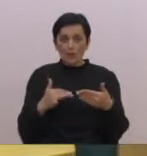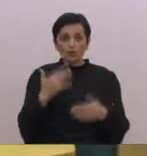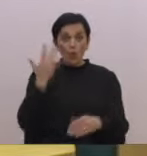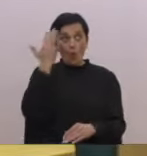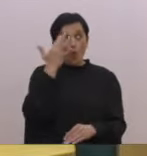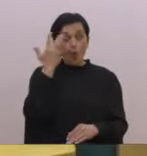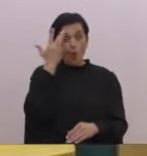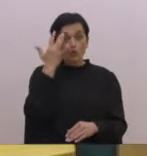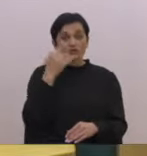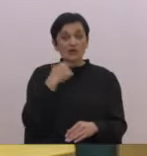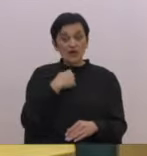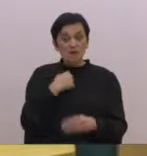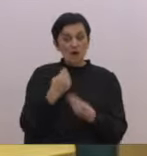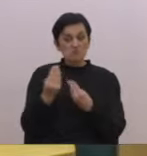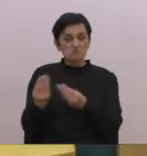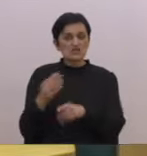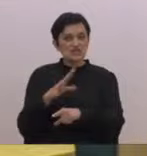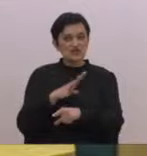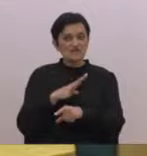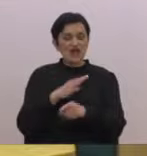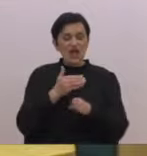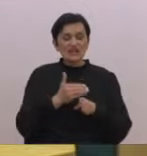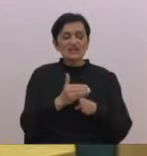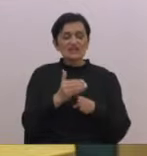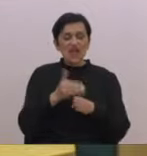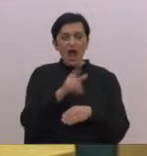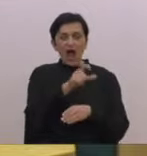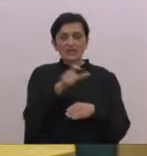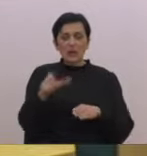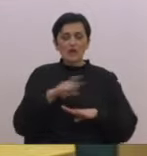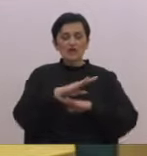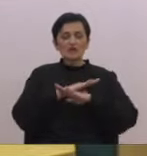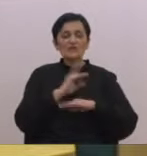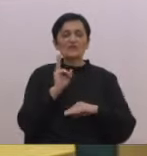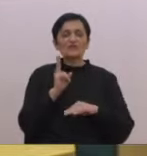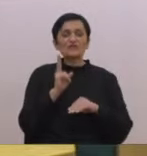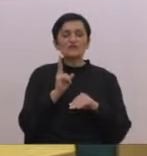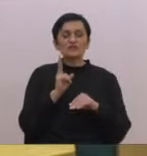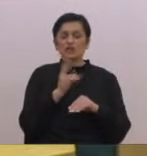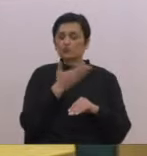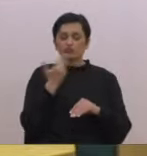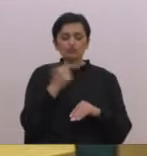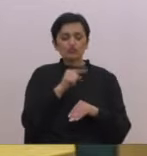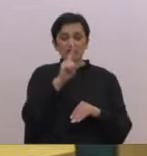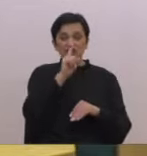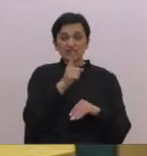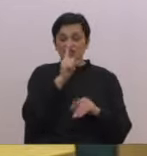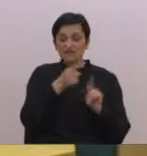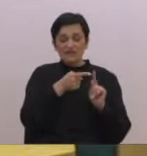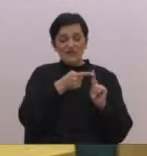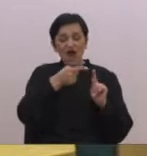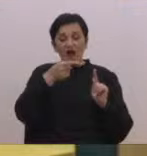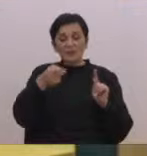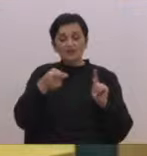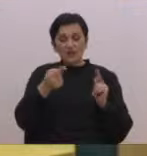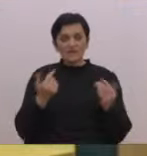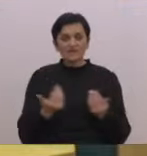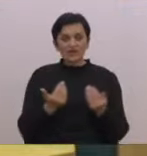otsnebas miveci khma. Nemnela vqvebit adamianebe, visats ar gvoqs imdeni rom tvidan tvemde